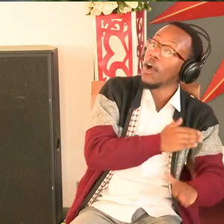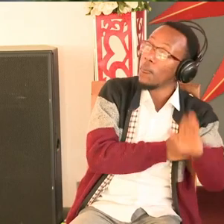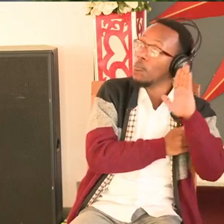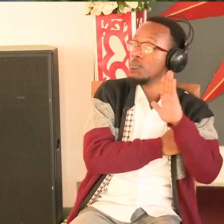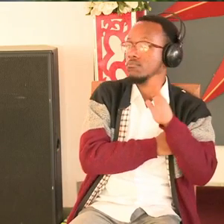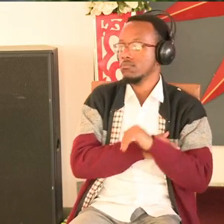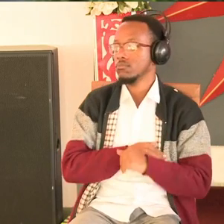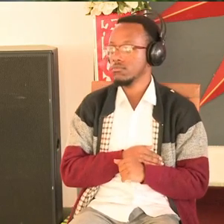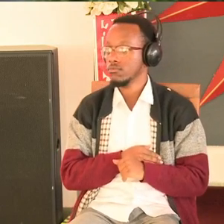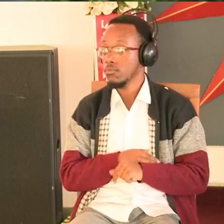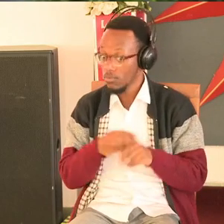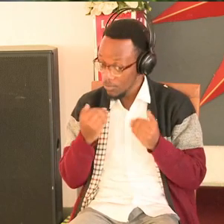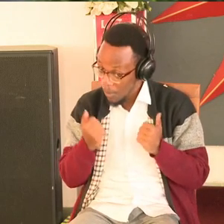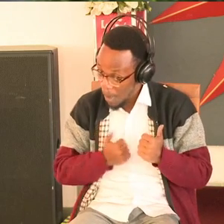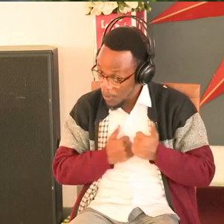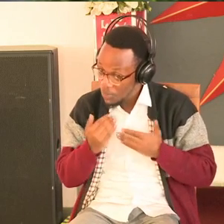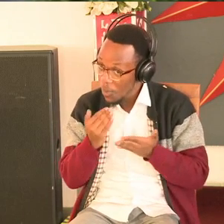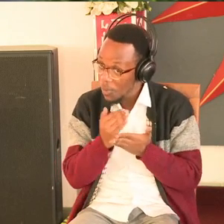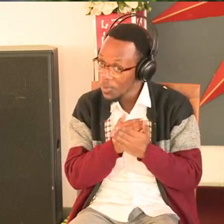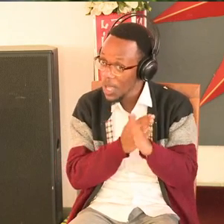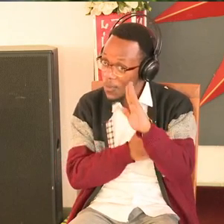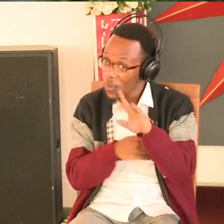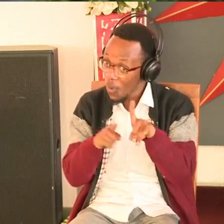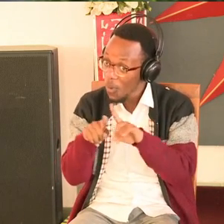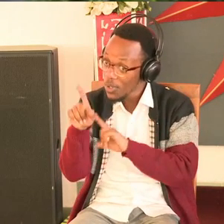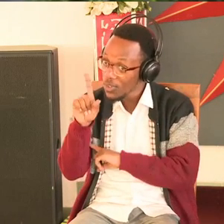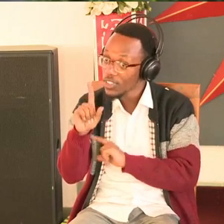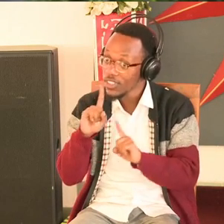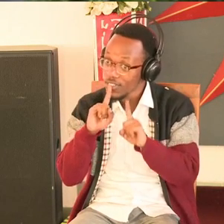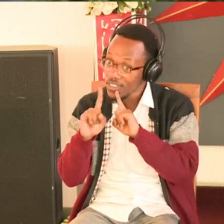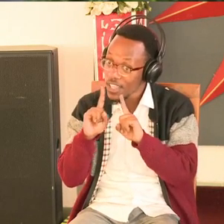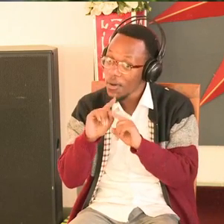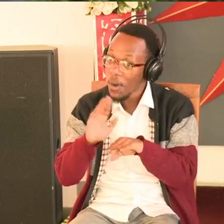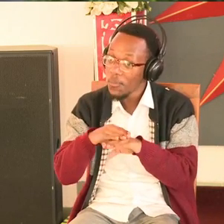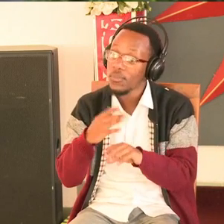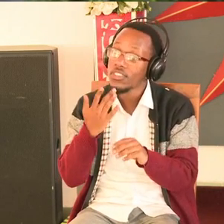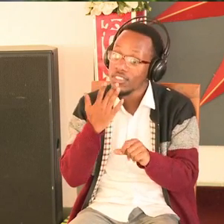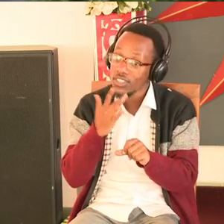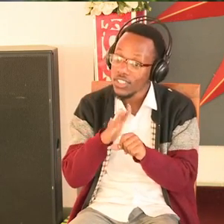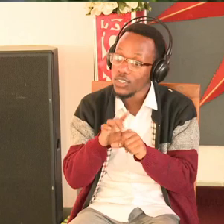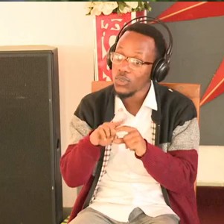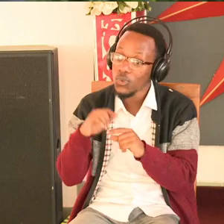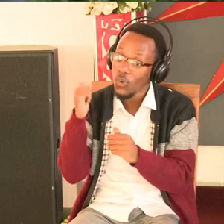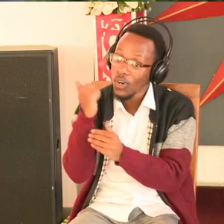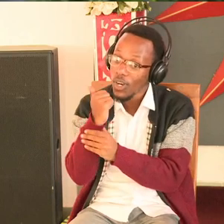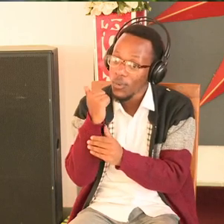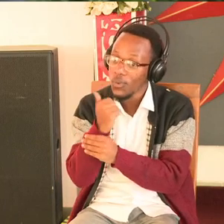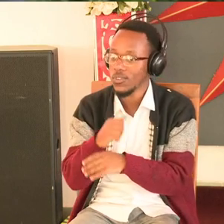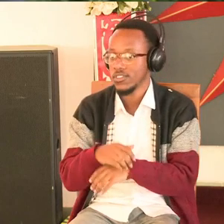w'Imana nk'uko umwami yabivuze kandi akabisezeranya Aburahamu.